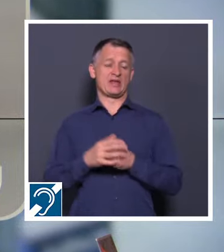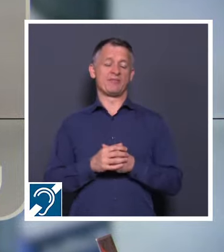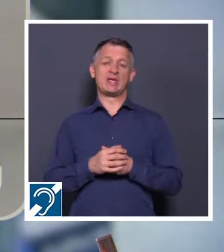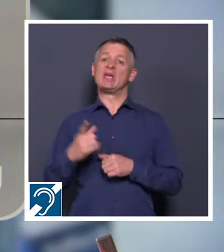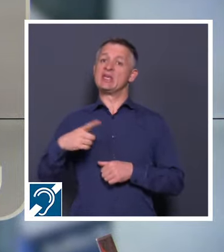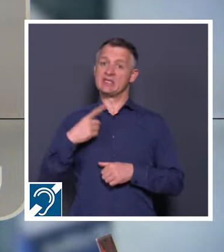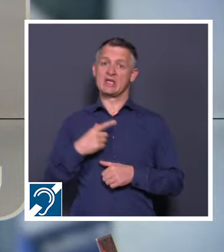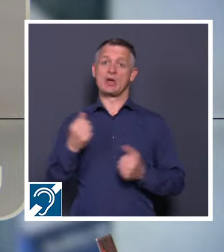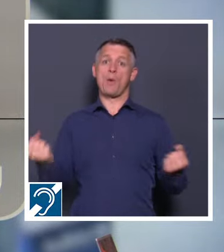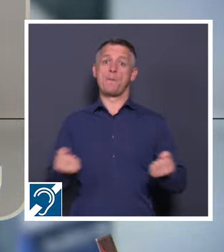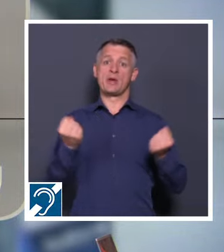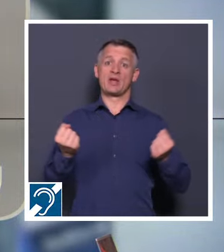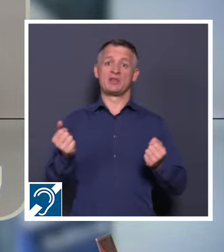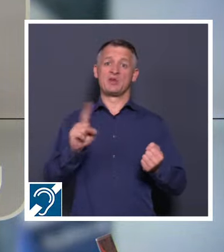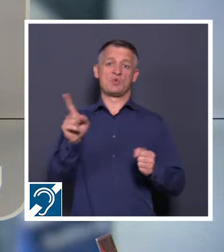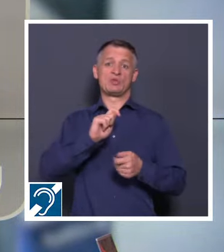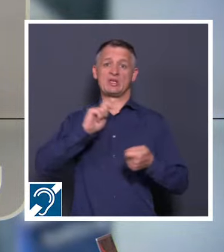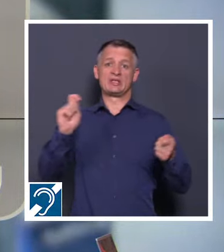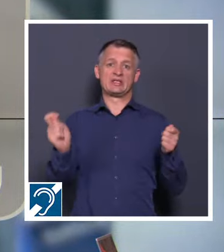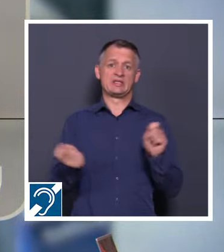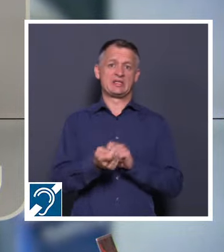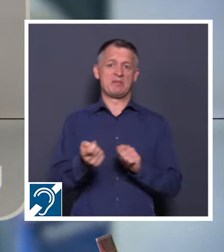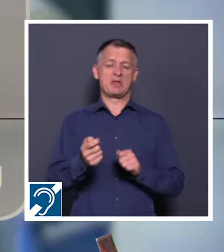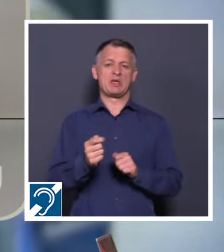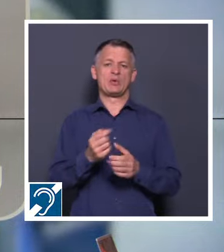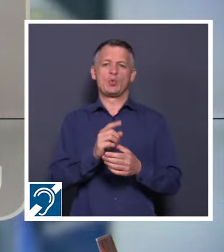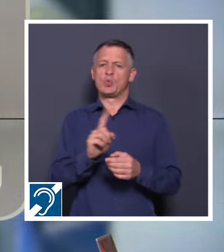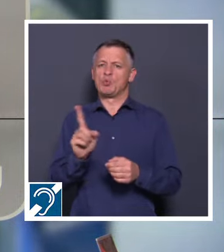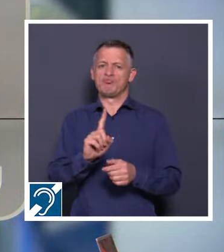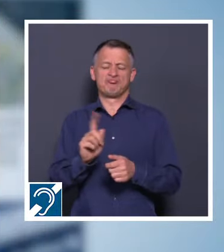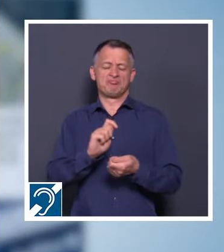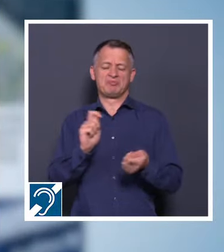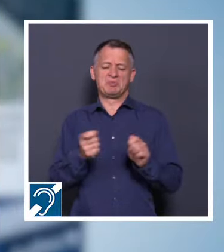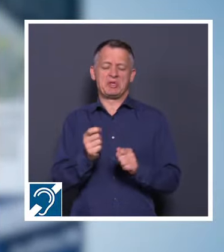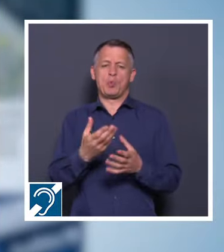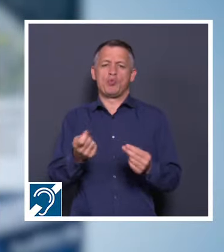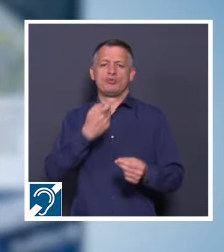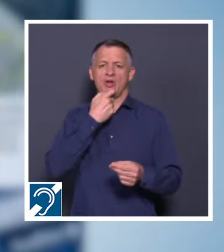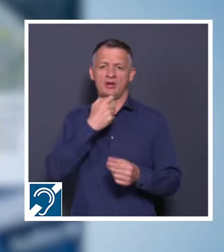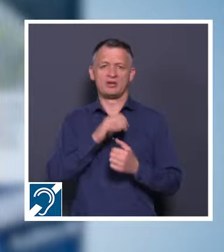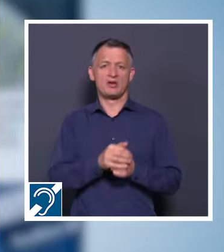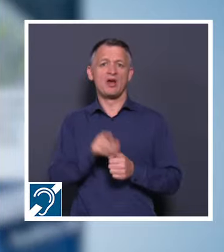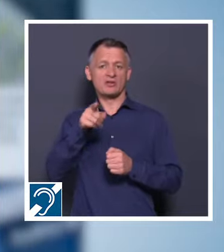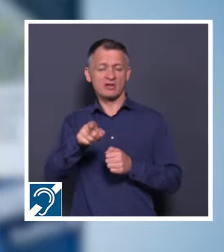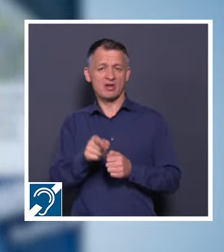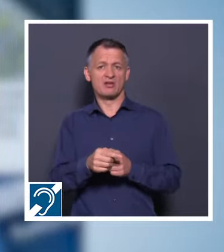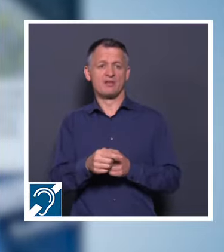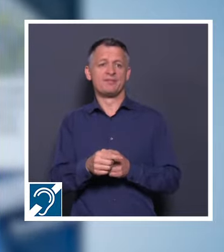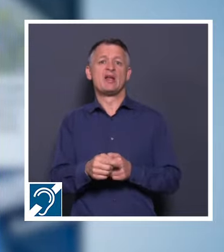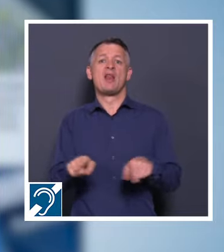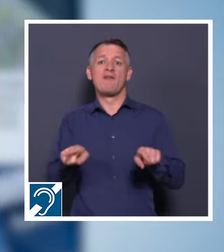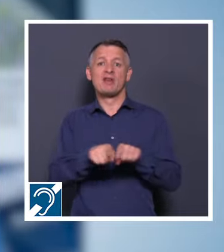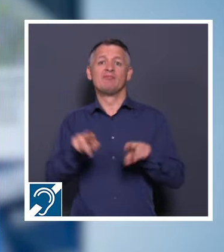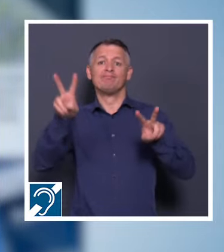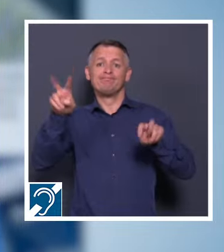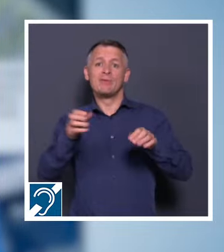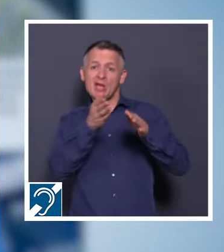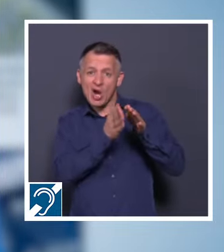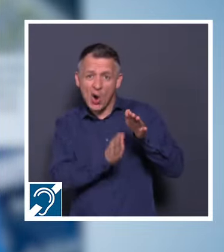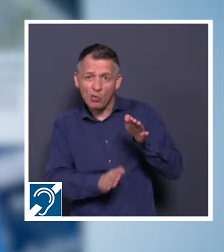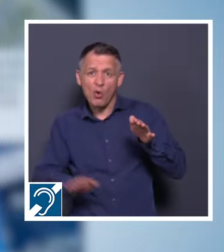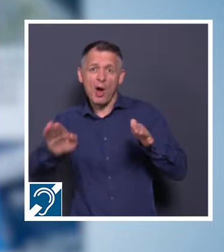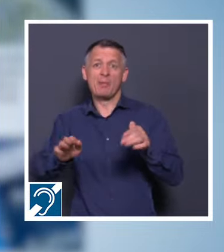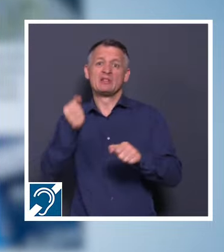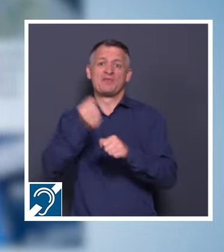nu s-a schimbat de ani de zile și groapa aceasta, întârzierea aceasta se adâncește. Termenul